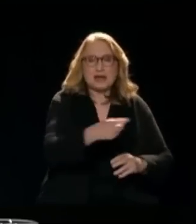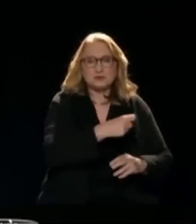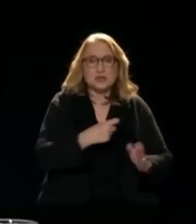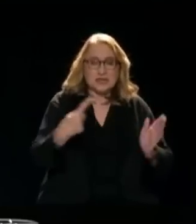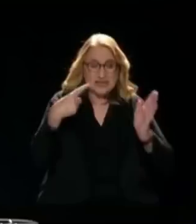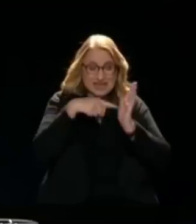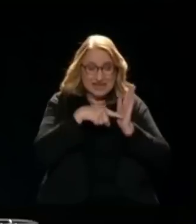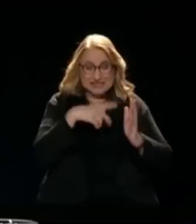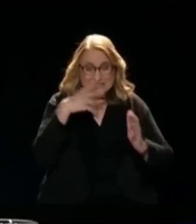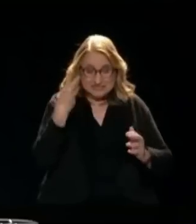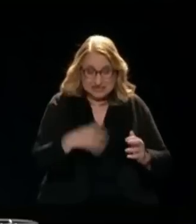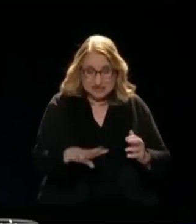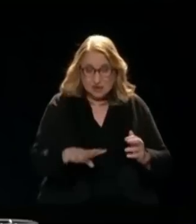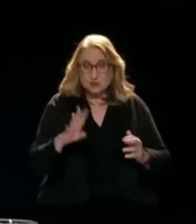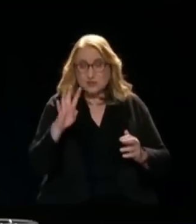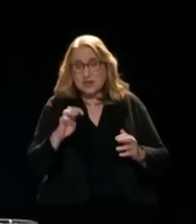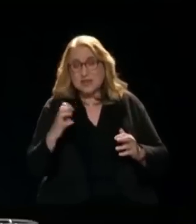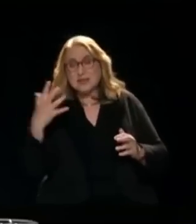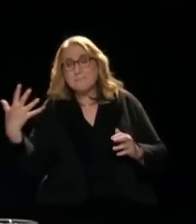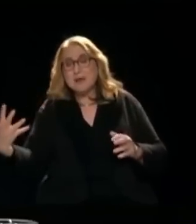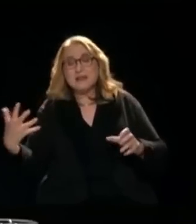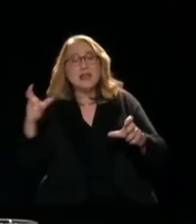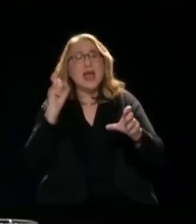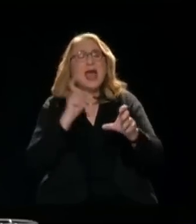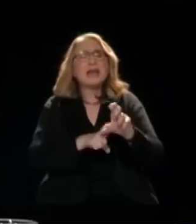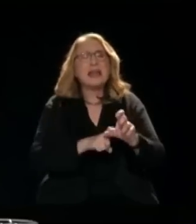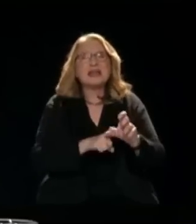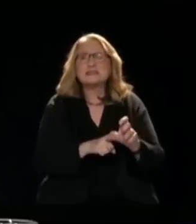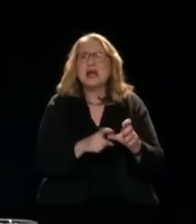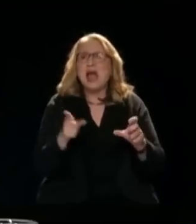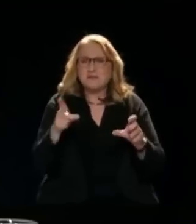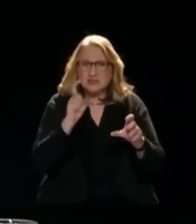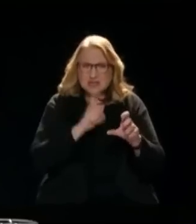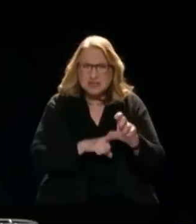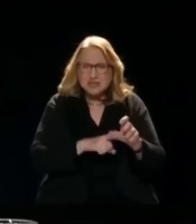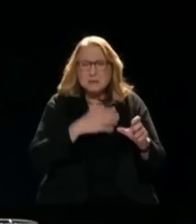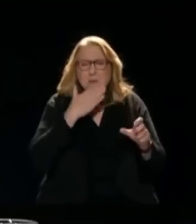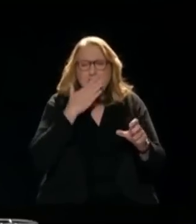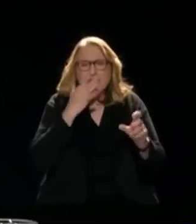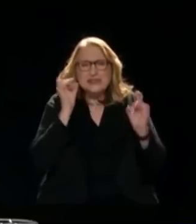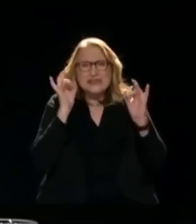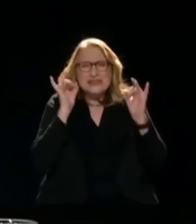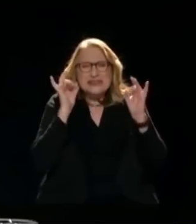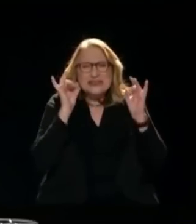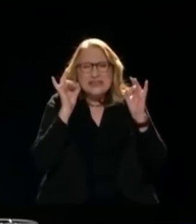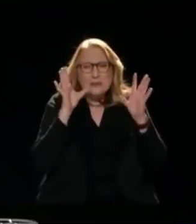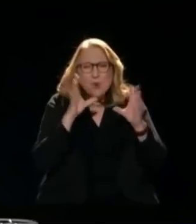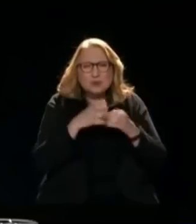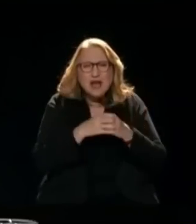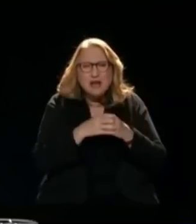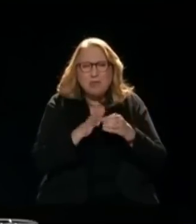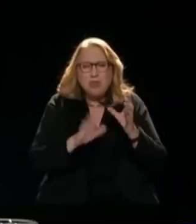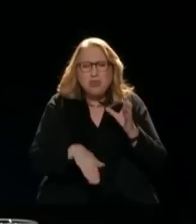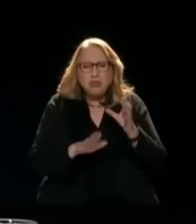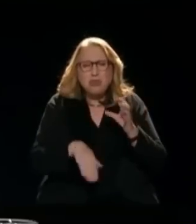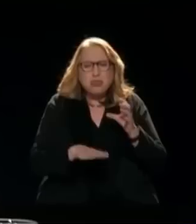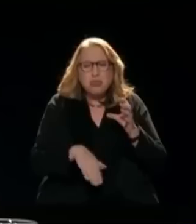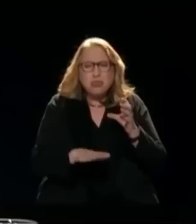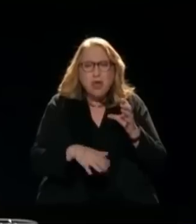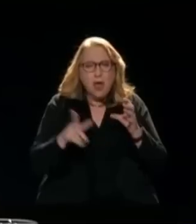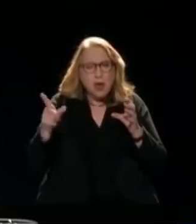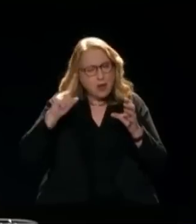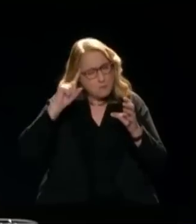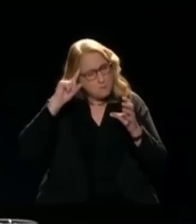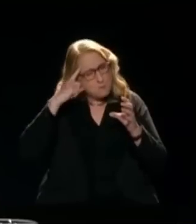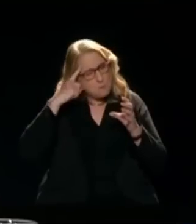1.445 εταιρείων ασήμαντων εταιριών, οι οποίες έχουν κάνει το εξής καταπληκτικό, το οποίο είναι παγκόσμια